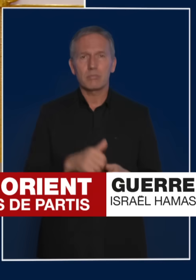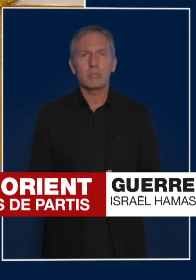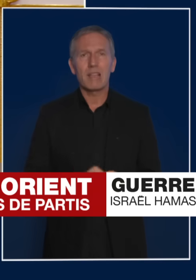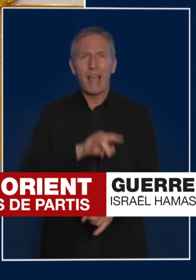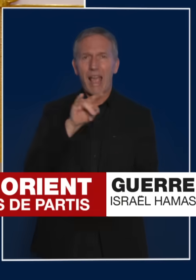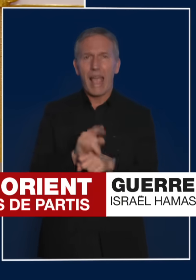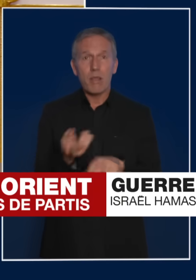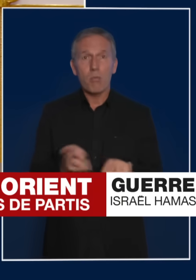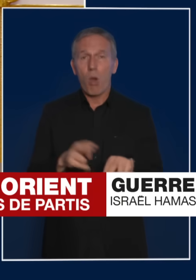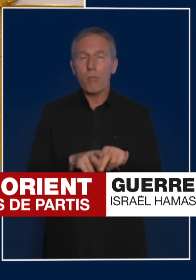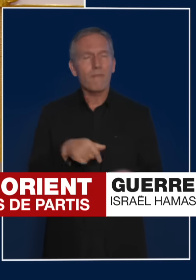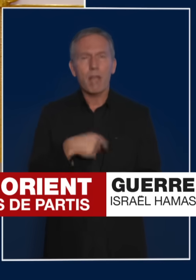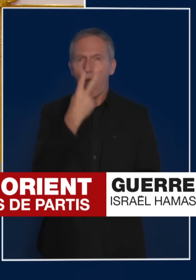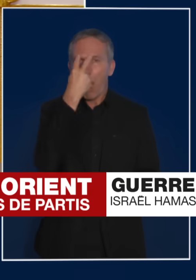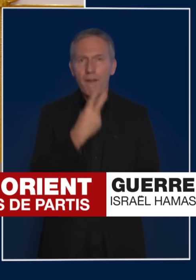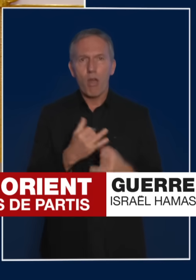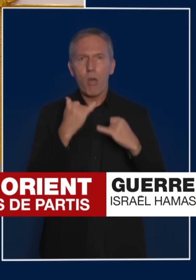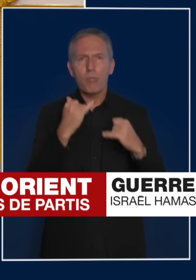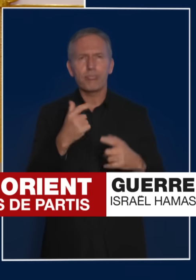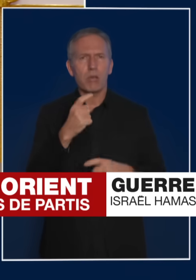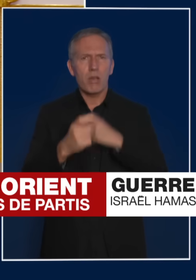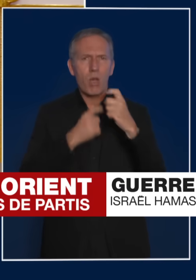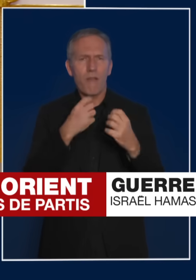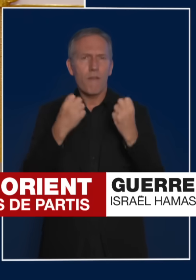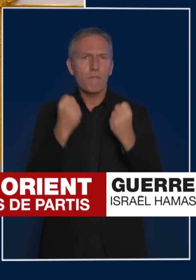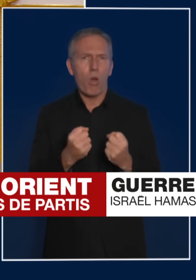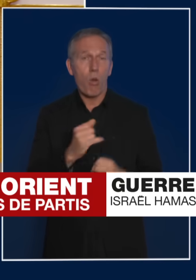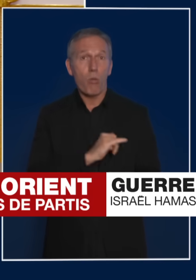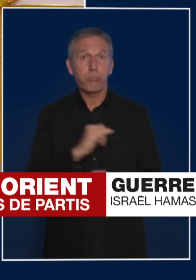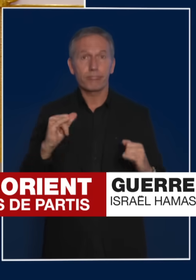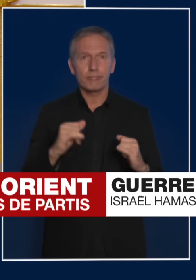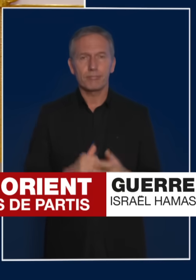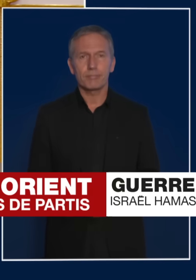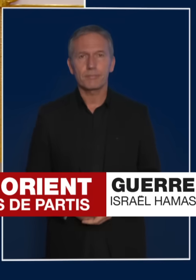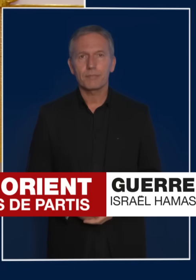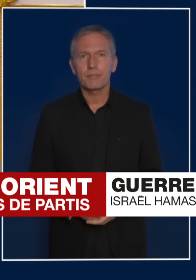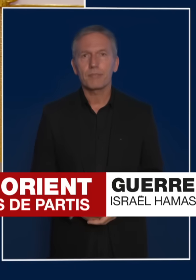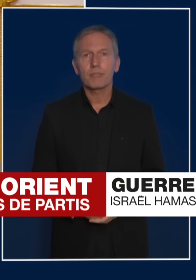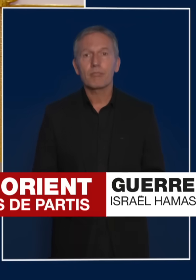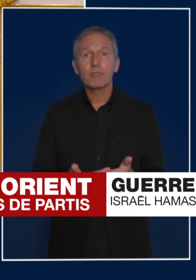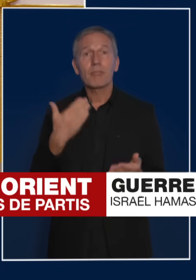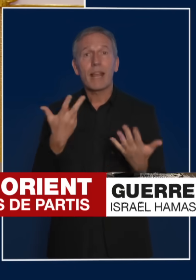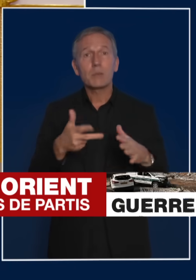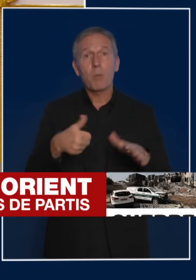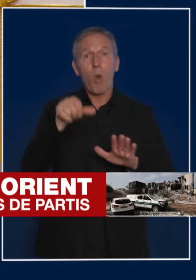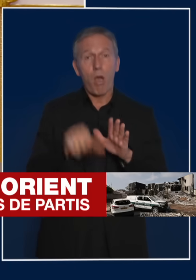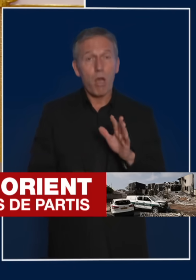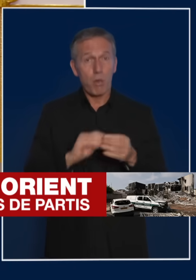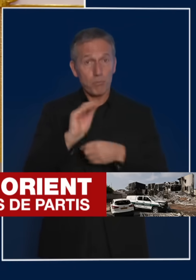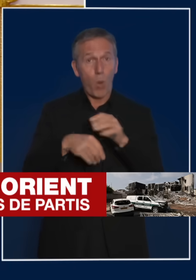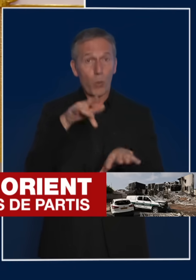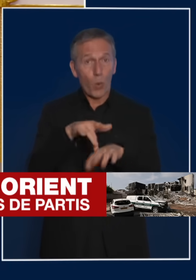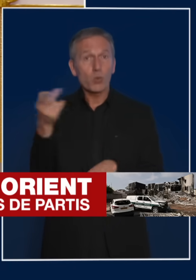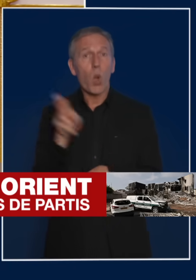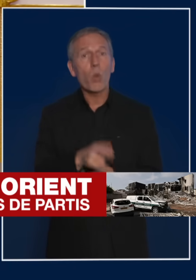meurtrière aveugle un déchaînement de cruauté absolue depuis 18 mois le monde avait déjà connu le retour de la